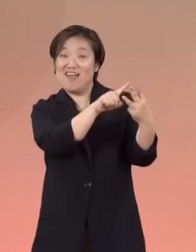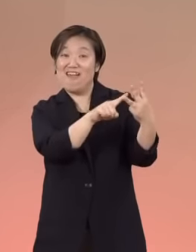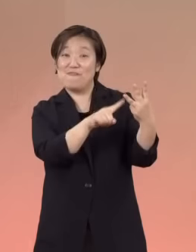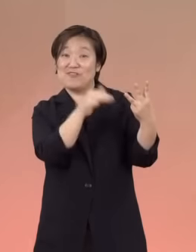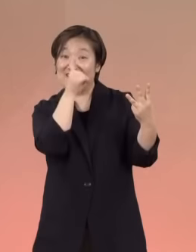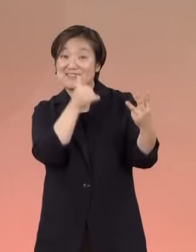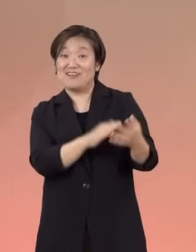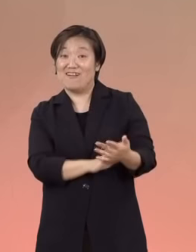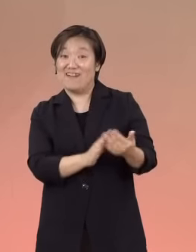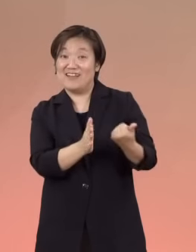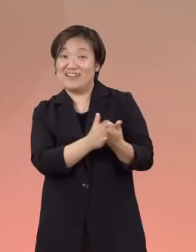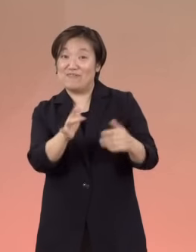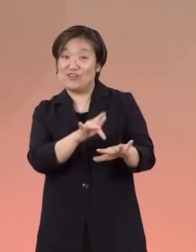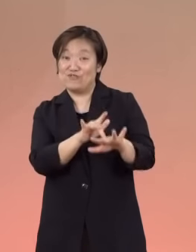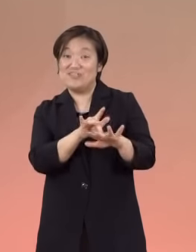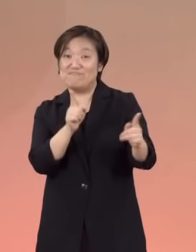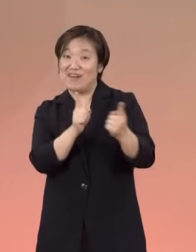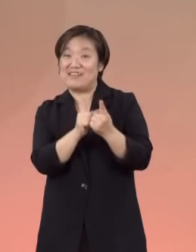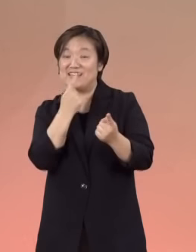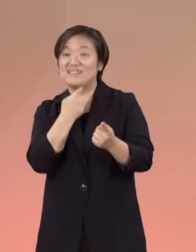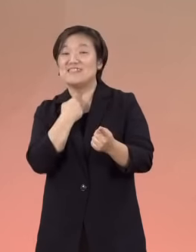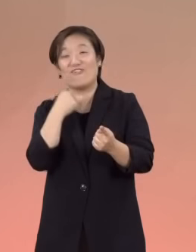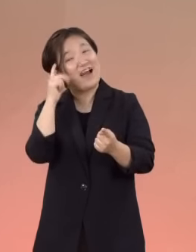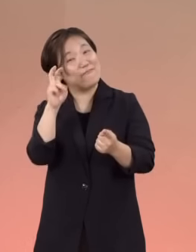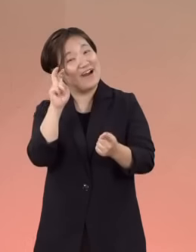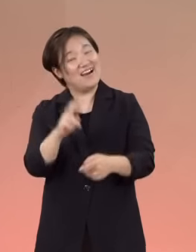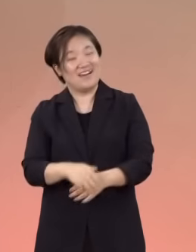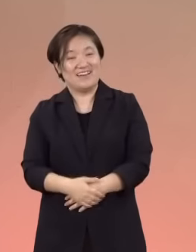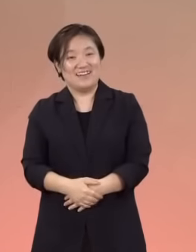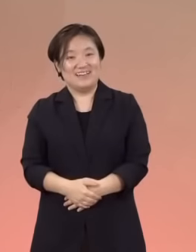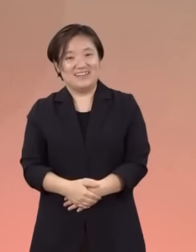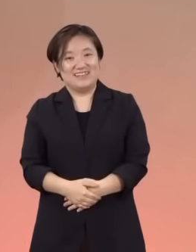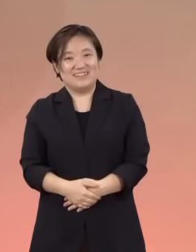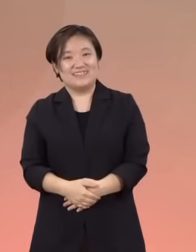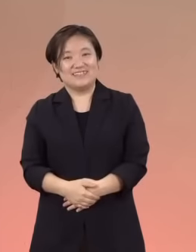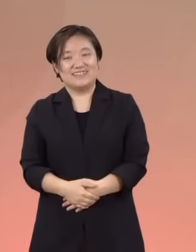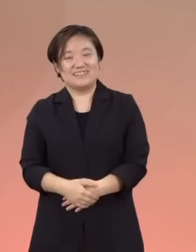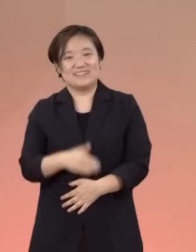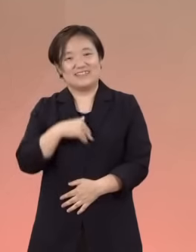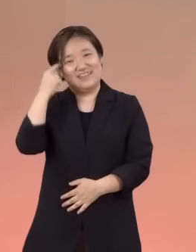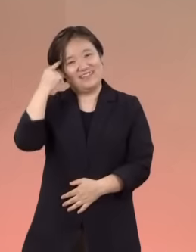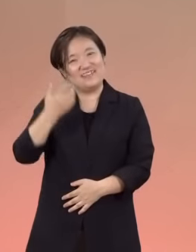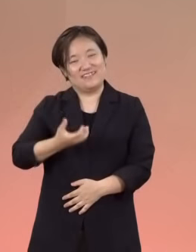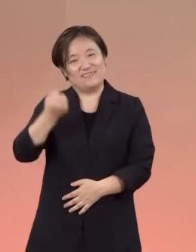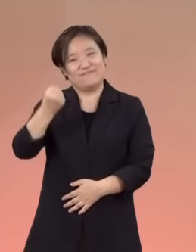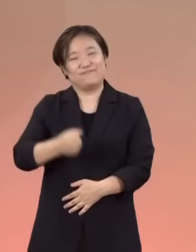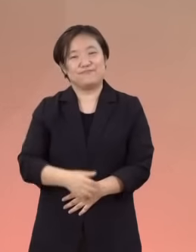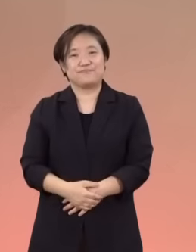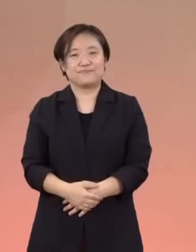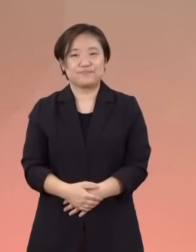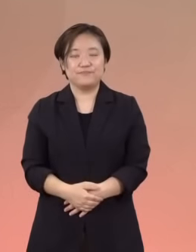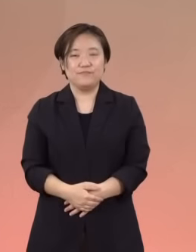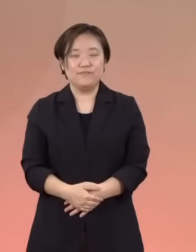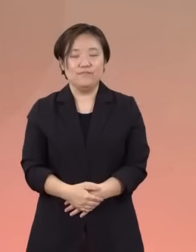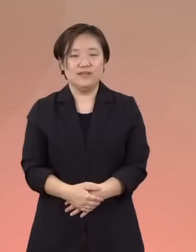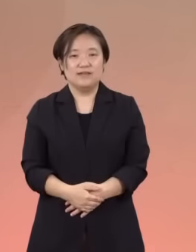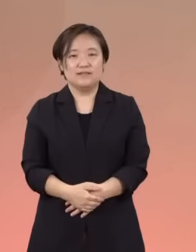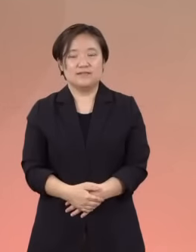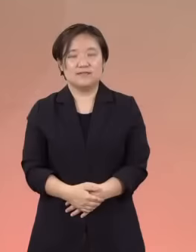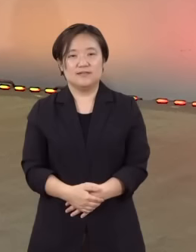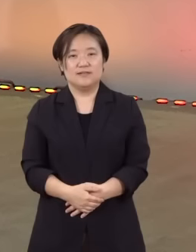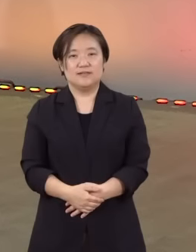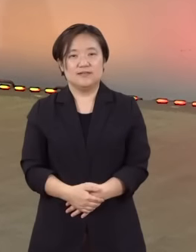번이나 보신게 아닌가 그렇게 한번 어 우스개로 농담으로 생각해 봅니다 자 계속 읽어